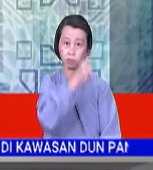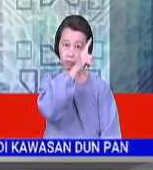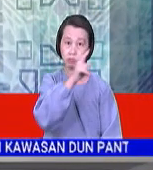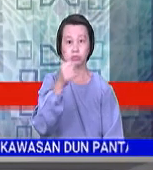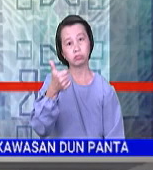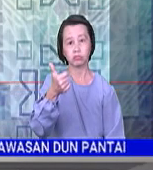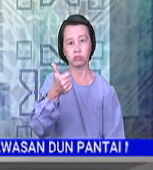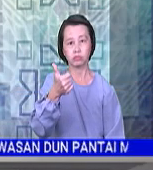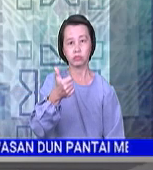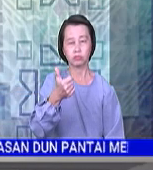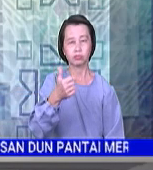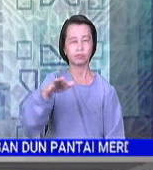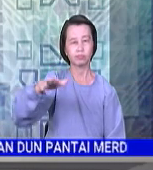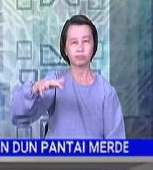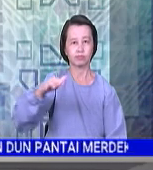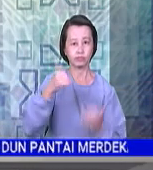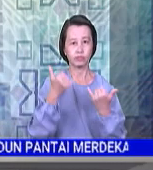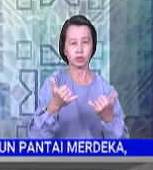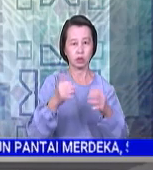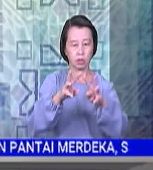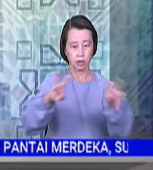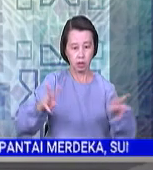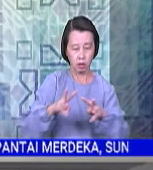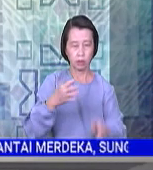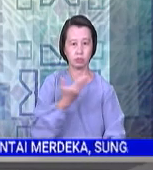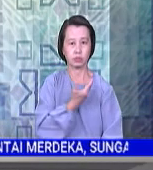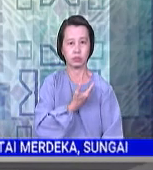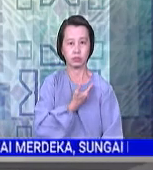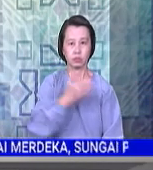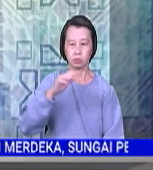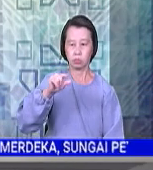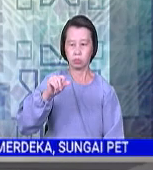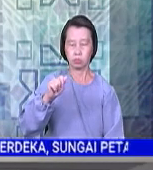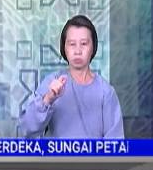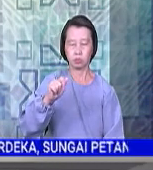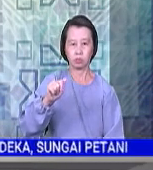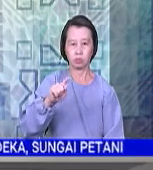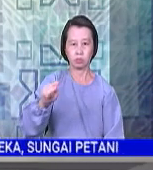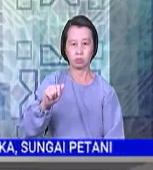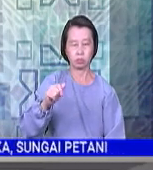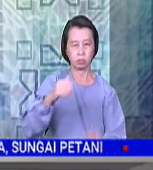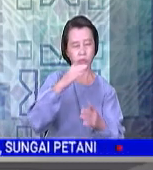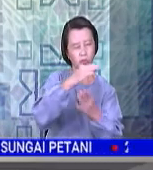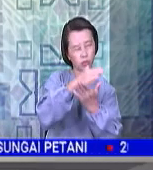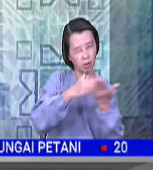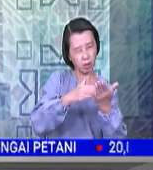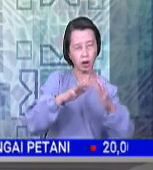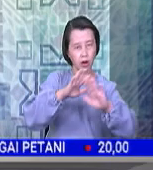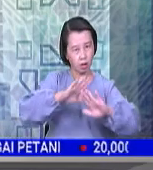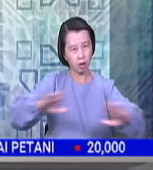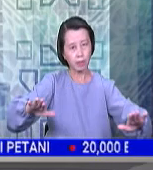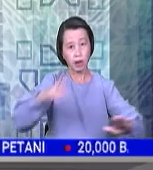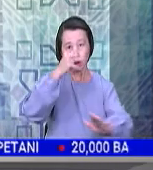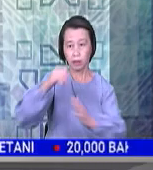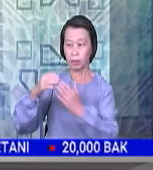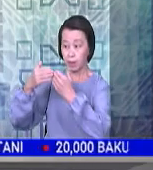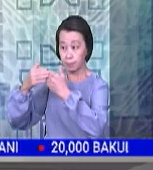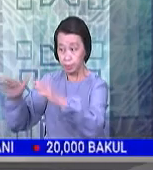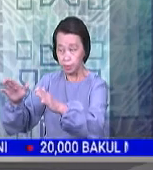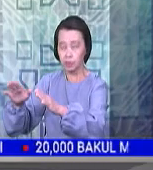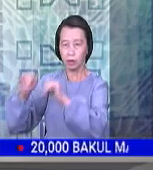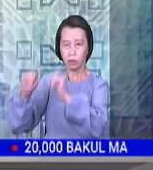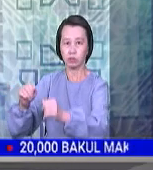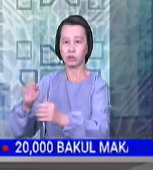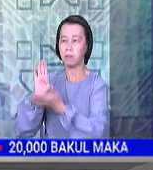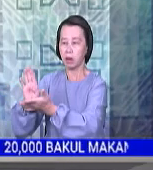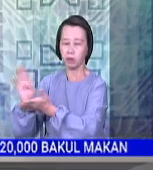sederhana. Ketika ini, wilayah berkenaan berada dalam keadaan separa aman dengan pintu sempadan telah dibuka untuk membenarkan